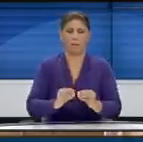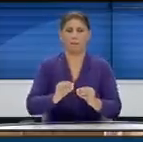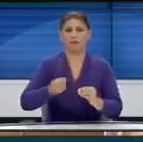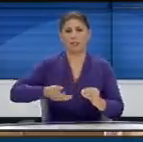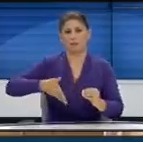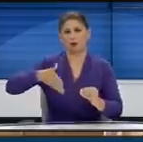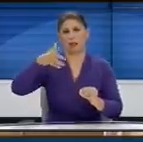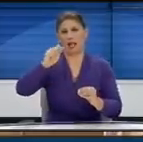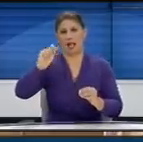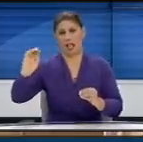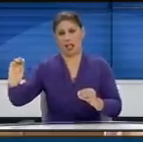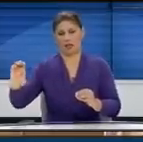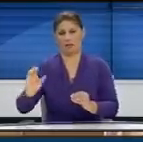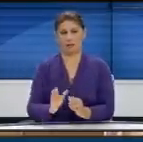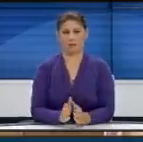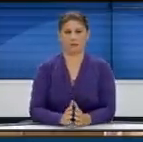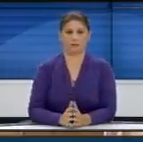ΑΕ.